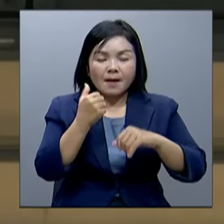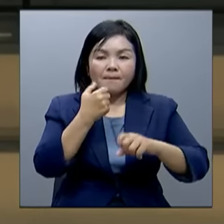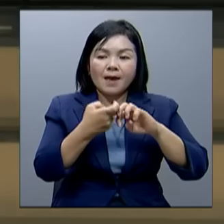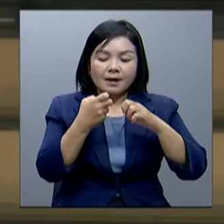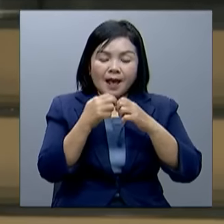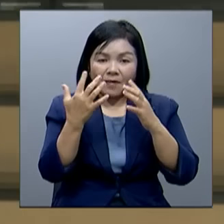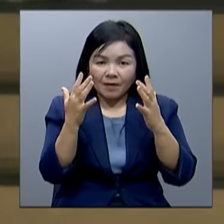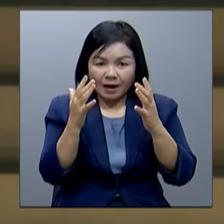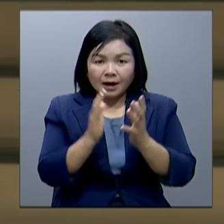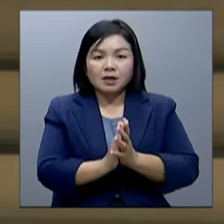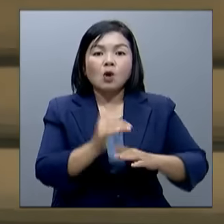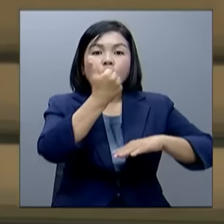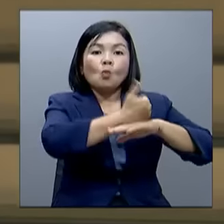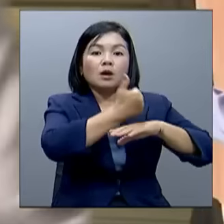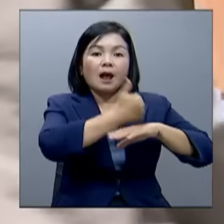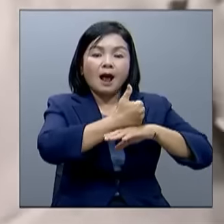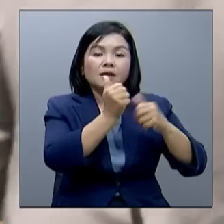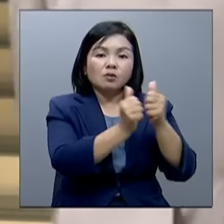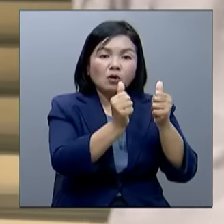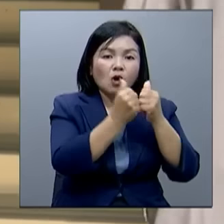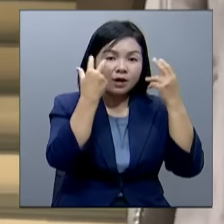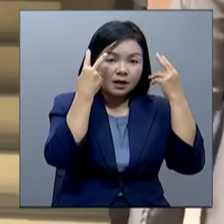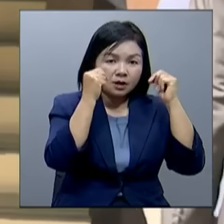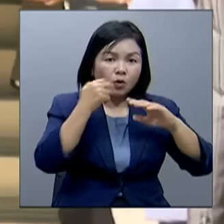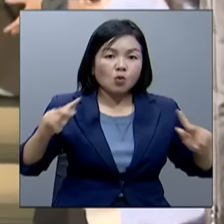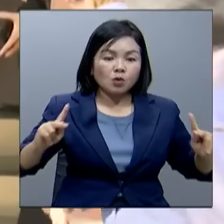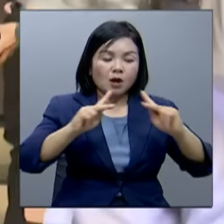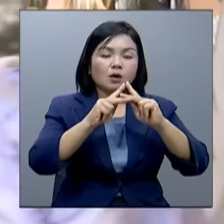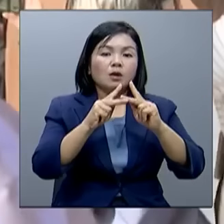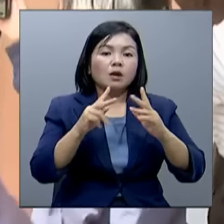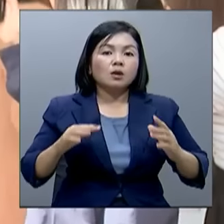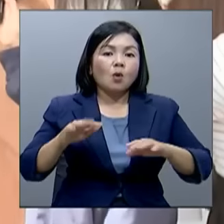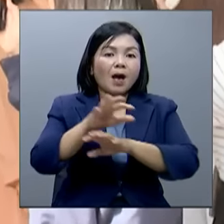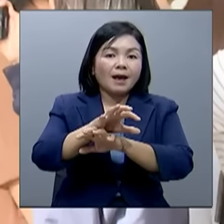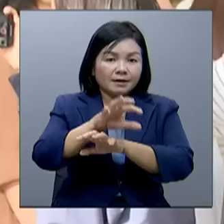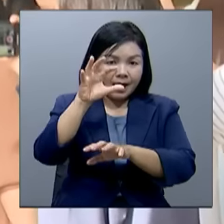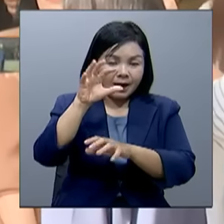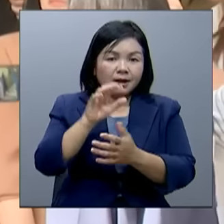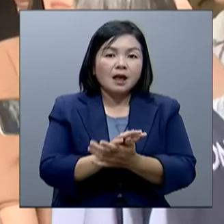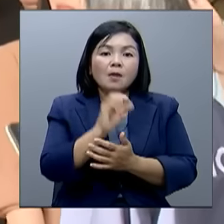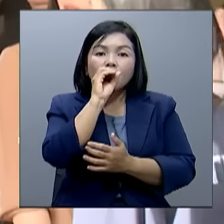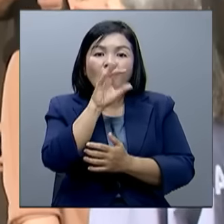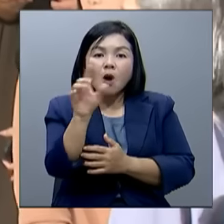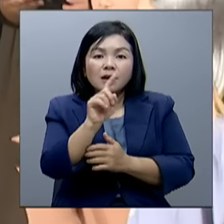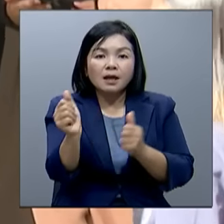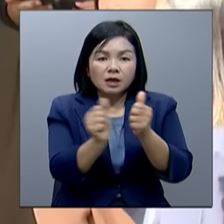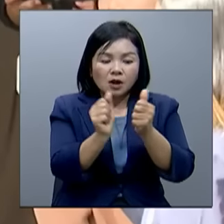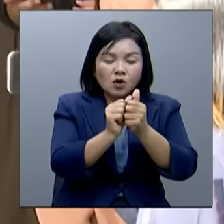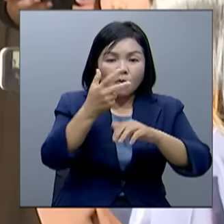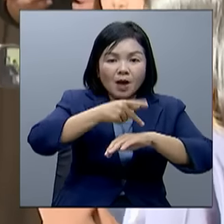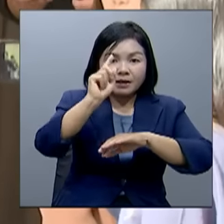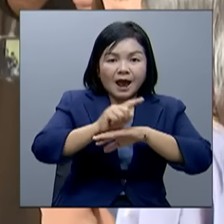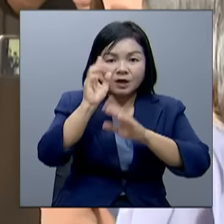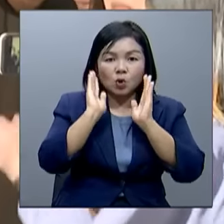ห็นจากนายอนุทินชาญวิรกูลรองนายกรัฐมนตรีและรัฐมนตรีว่าการกระทรวงมหาดไทยกรณีเลือกรองประธานสภาคนที่1ค่ะโด